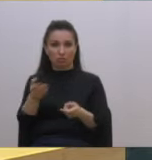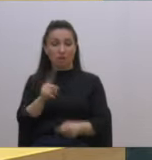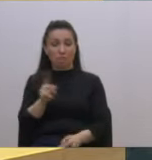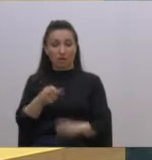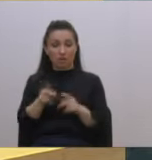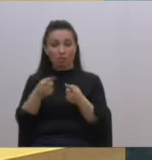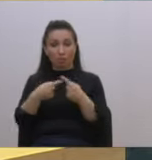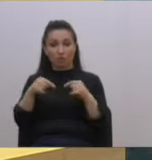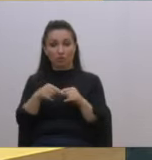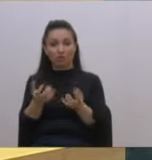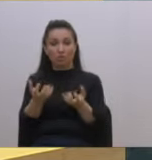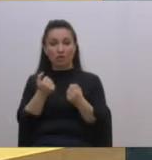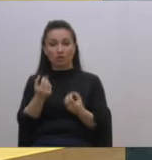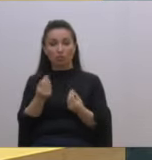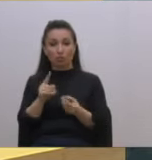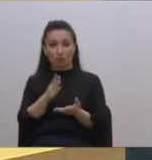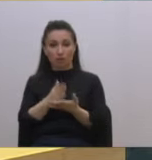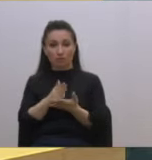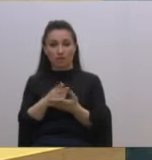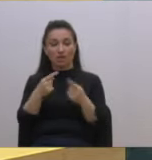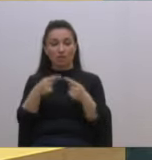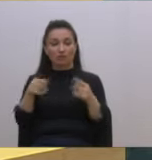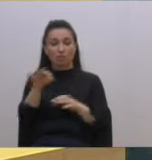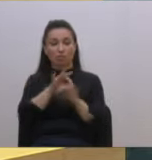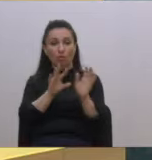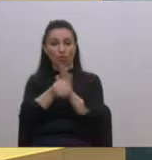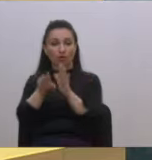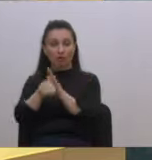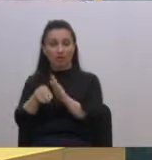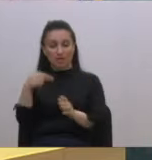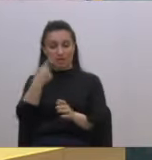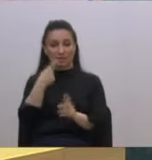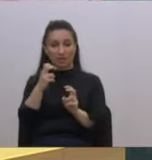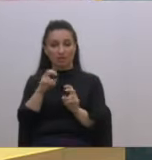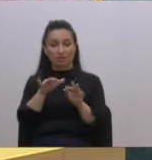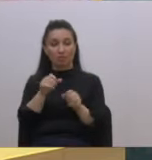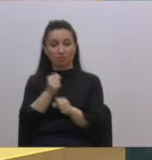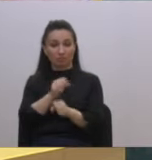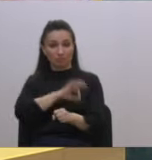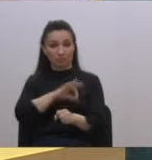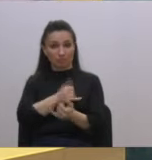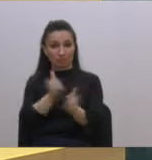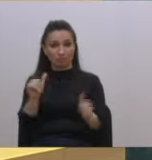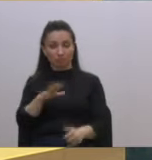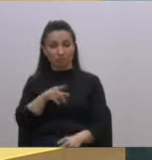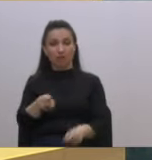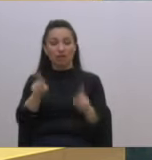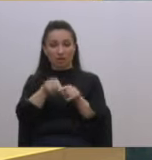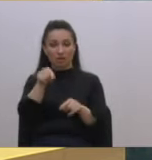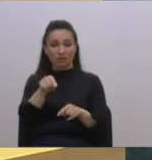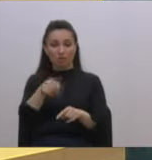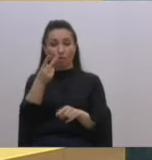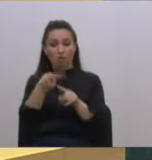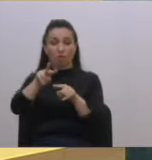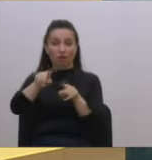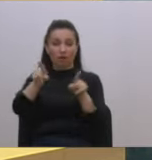ამ ორგანიზაციების მიღებული ფული, რომლებიც სხვადასხვა პროგრამების სახით სხვადასხვა საქმეებს ხმარდება, იქაც ორი